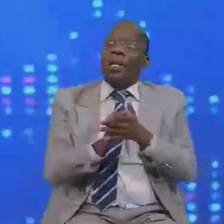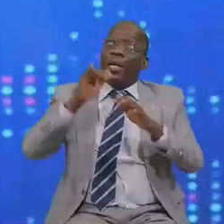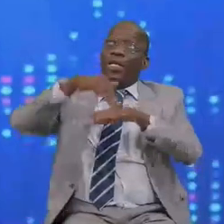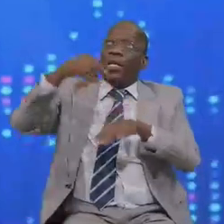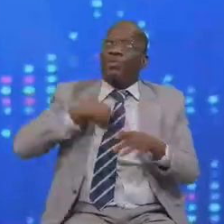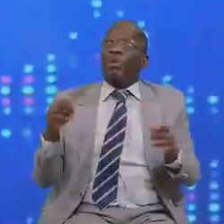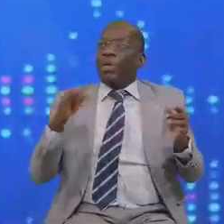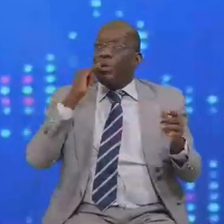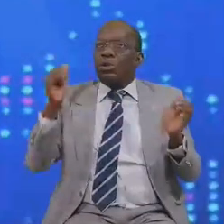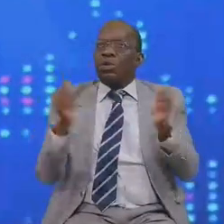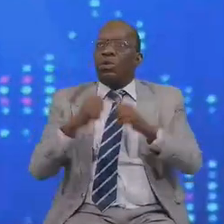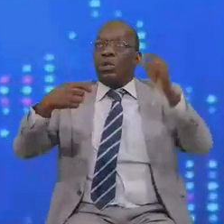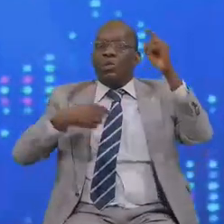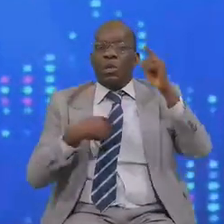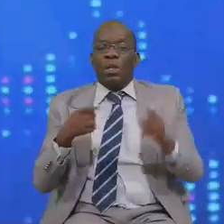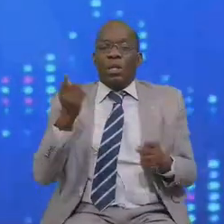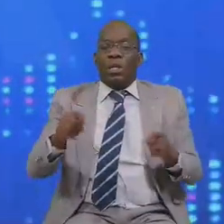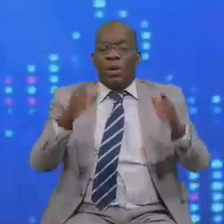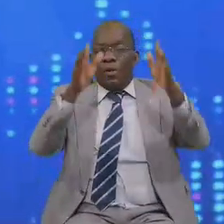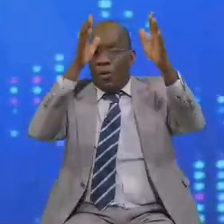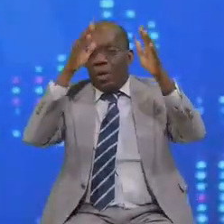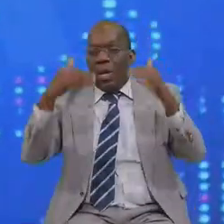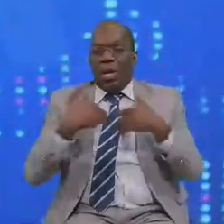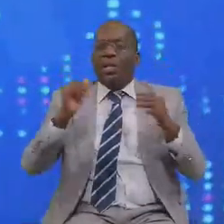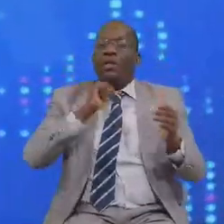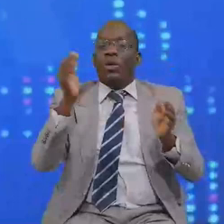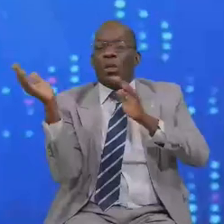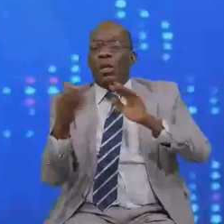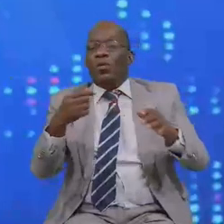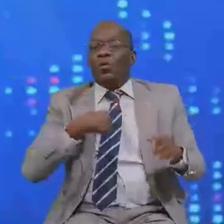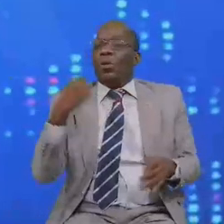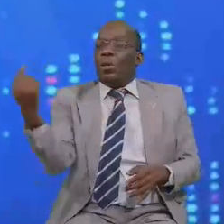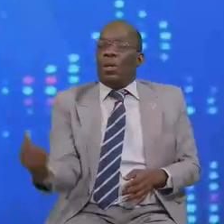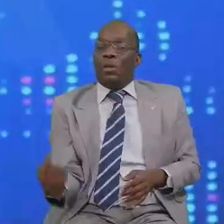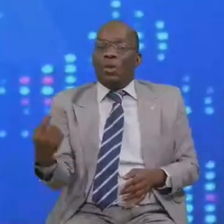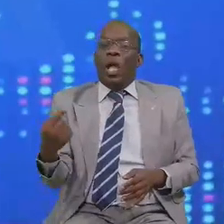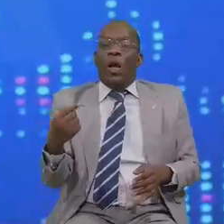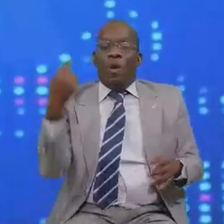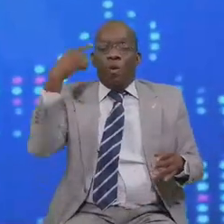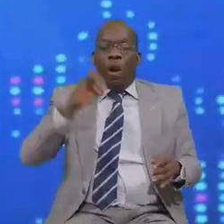ne m'a pas laissé seul. Parce que je fais toujours ce qui. Je fais toujours, pas